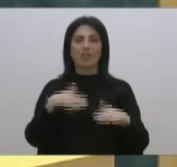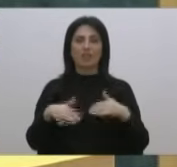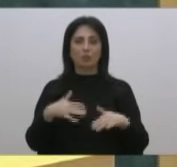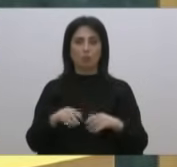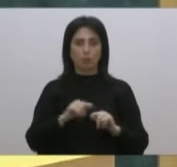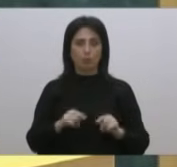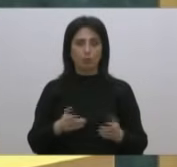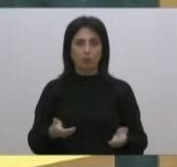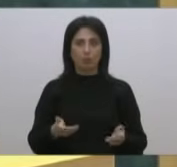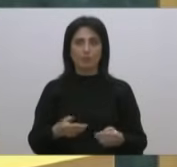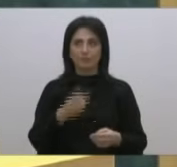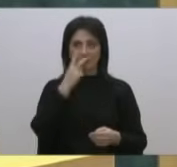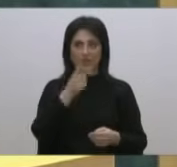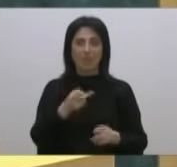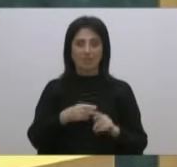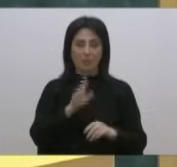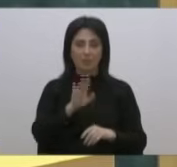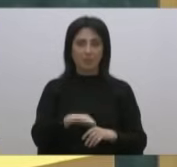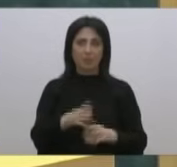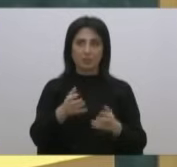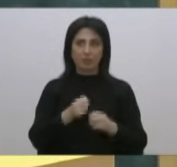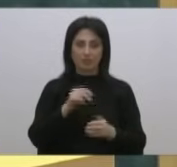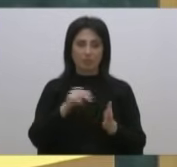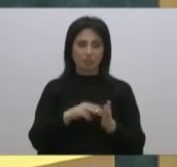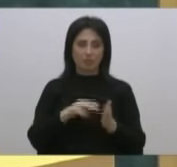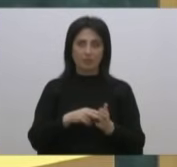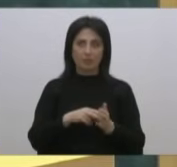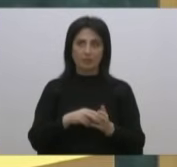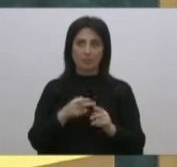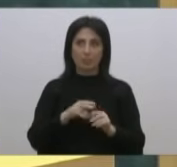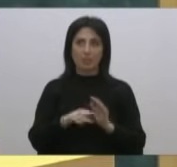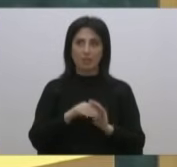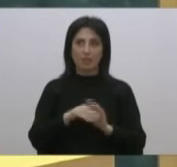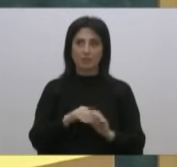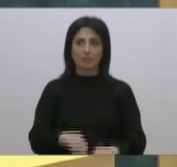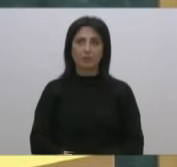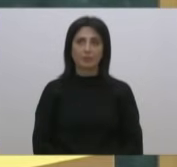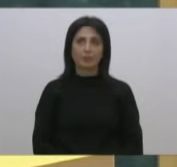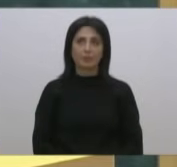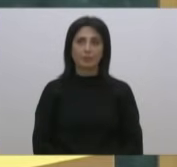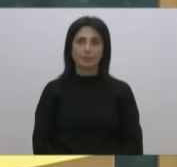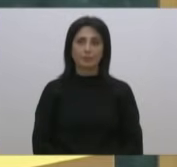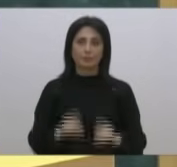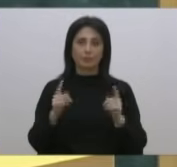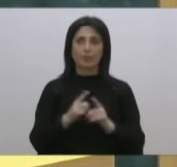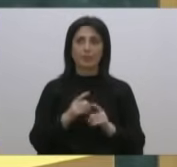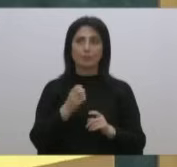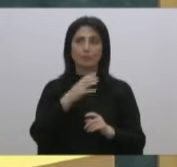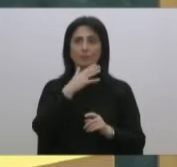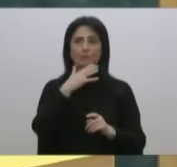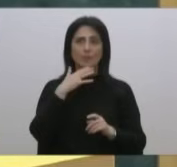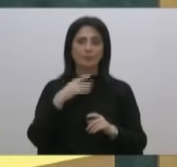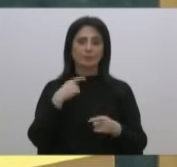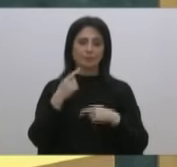დავასუსტეთ ოპოზიცია. Ნახავთ მაგასაც, მიიღებთ შეფასებას ამ არჩევნებზე. Მოკლედ, კიდე